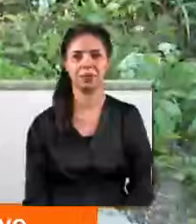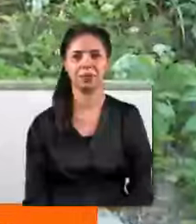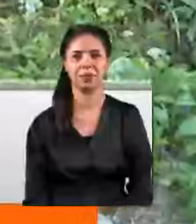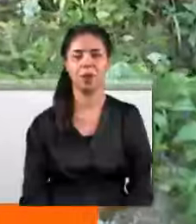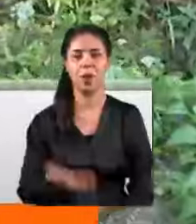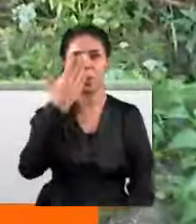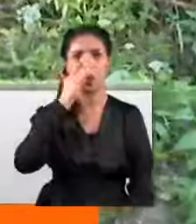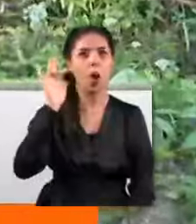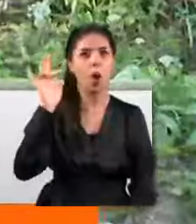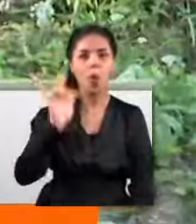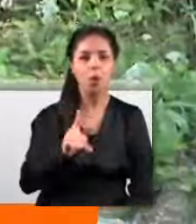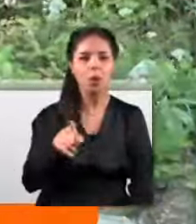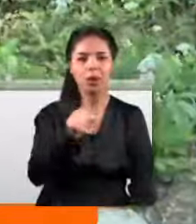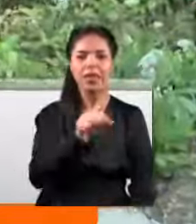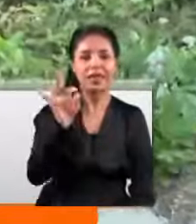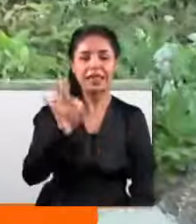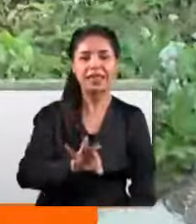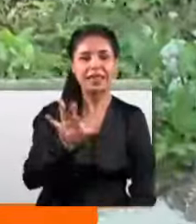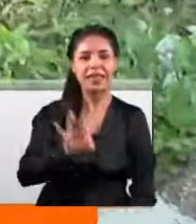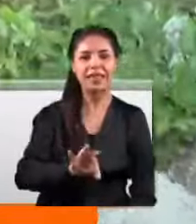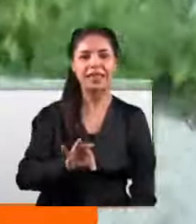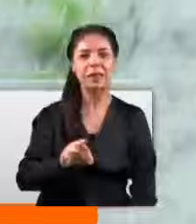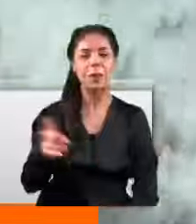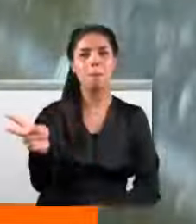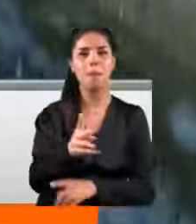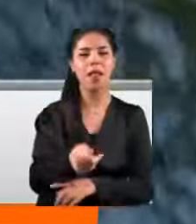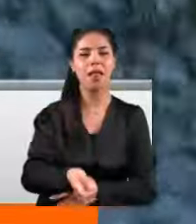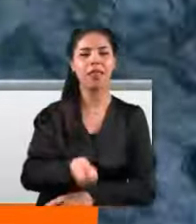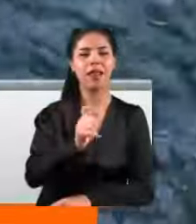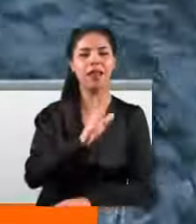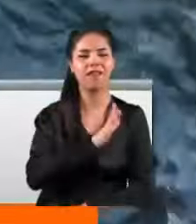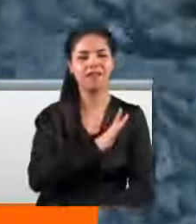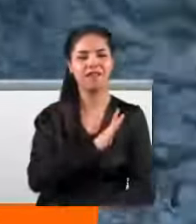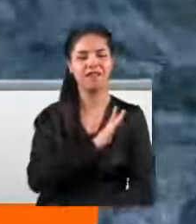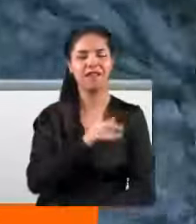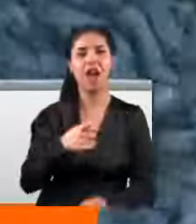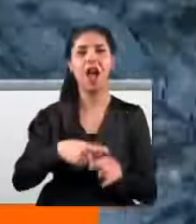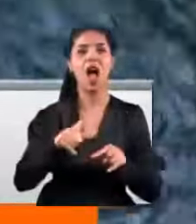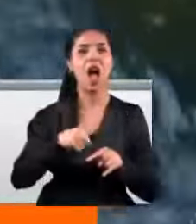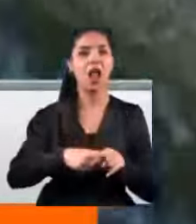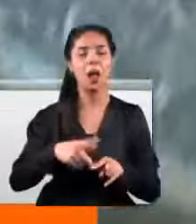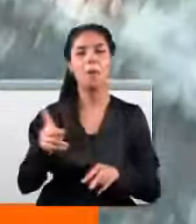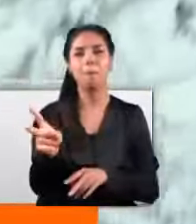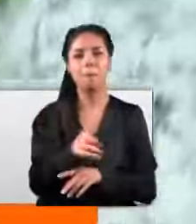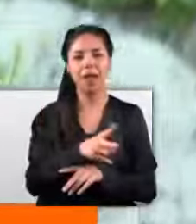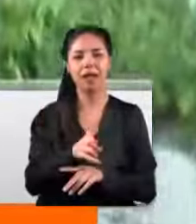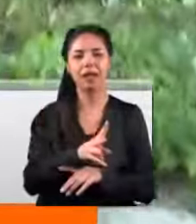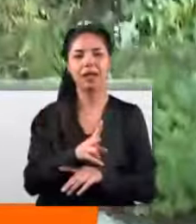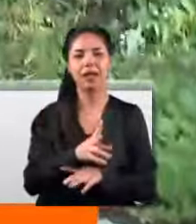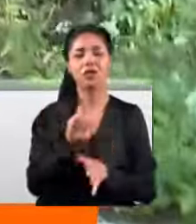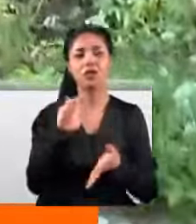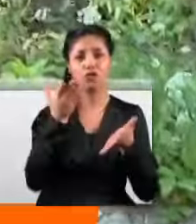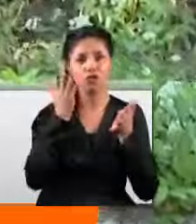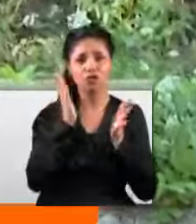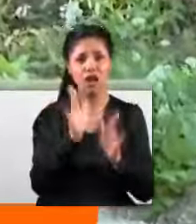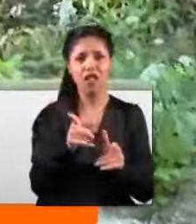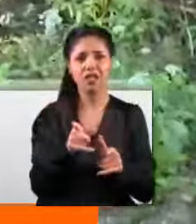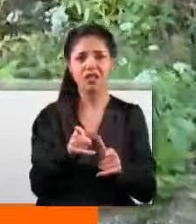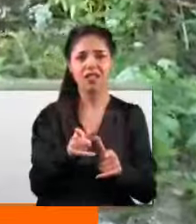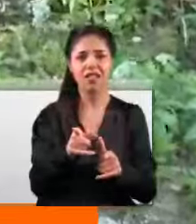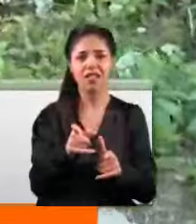Doğanın ortasında işte şimdi de alabalık tutma zamanı. Alabalıklar o kadar çok ki şu anda